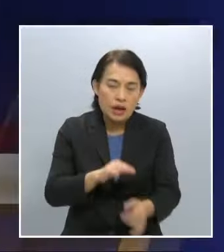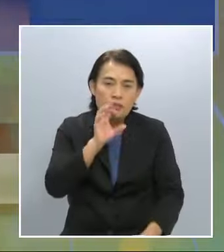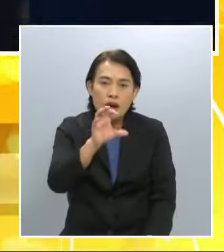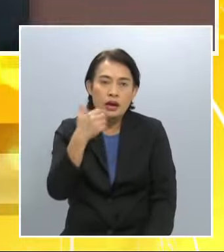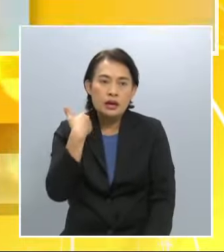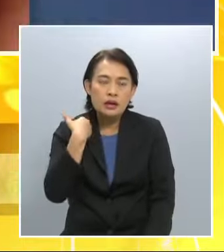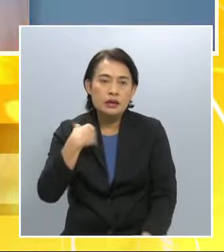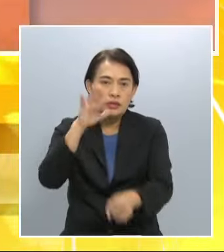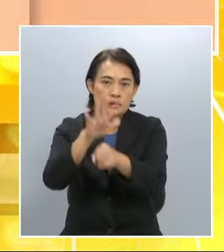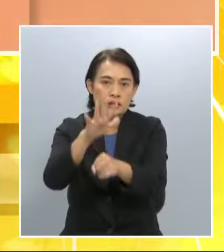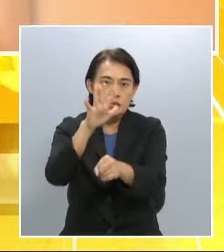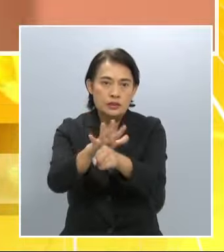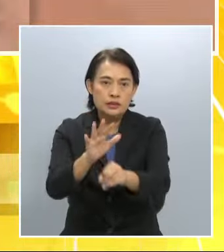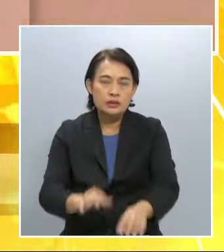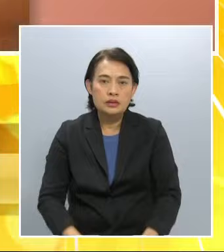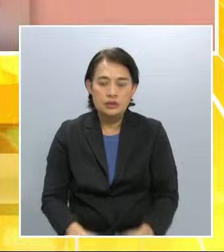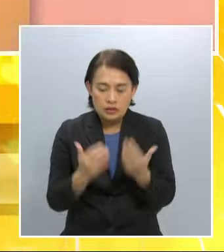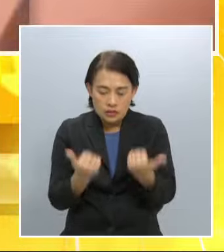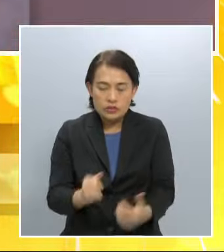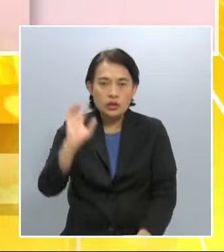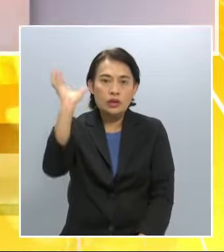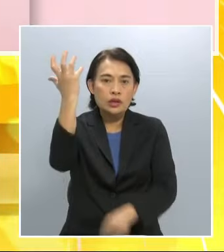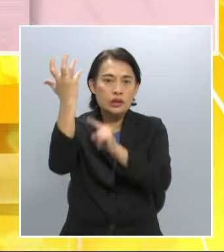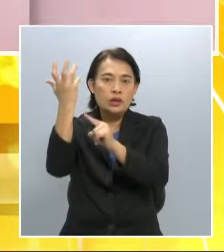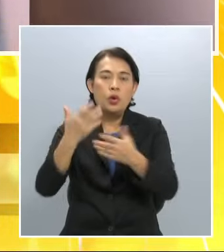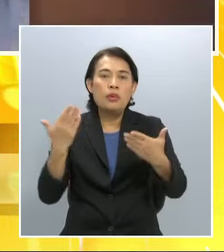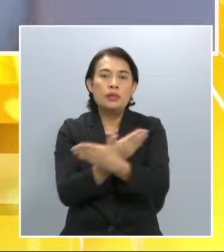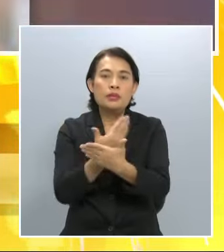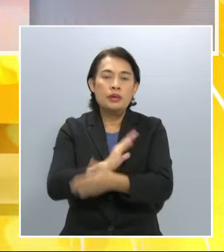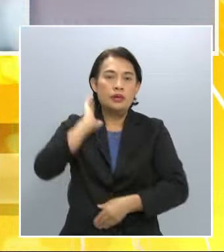ครับพอๆๆโลกมันเปลี่ยนไปเยอะจริงๆหนีเลย